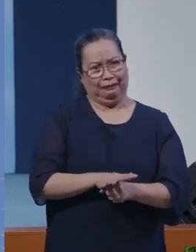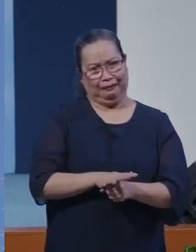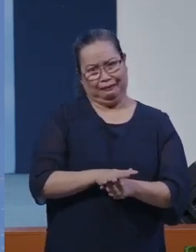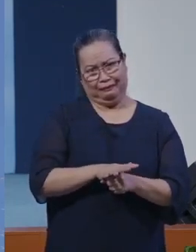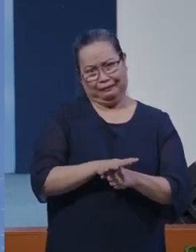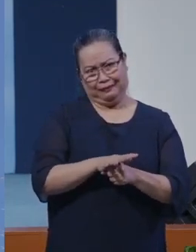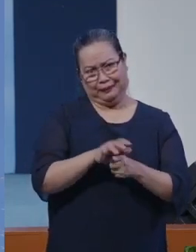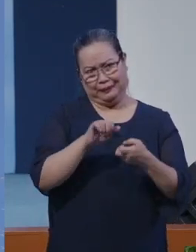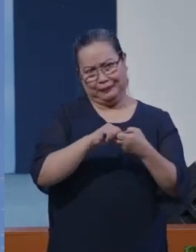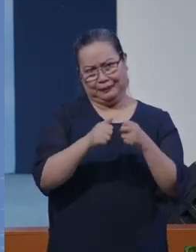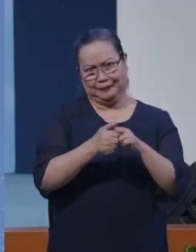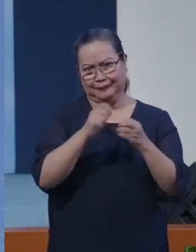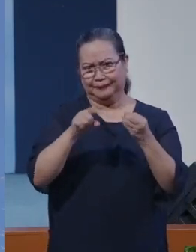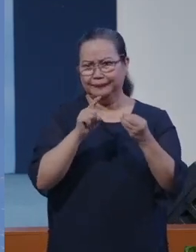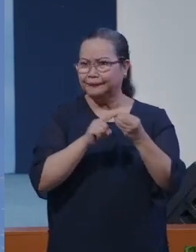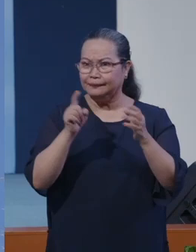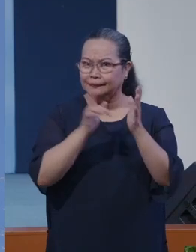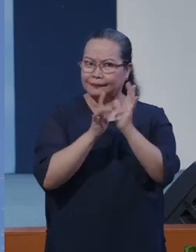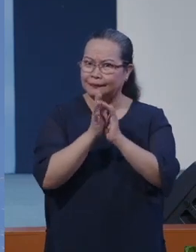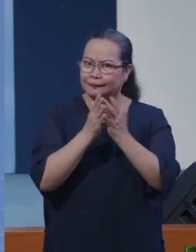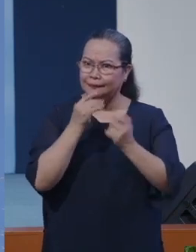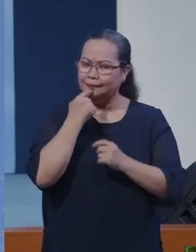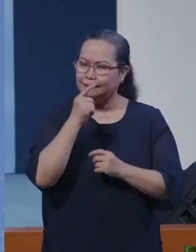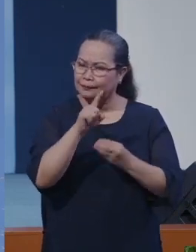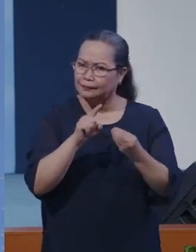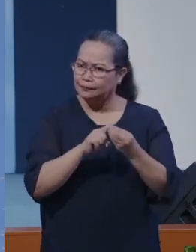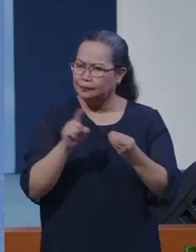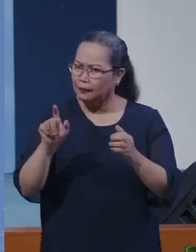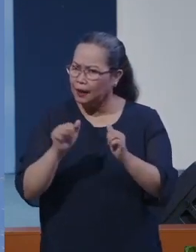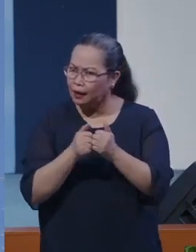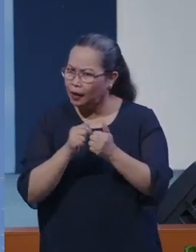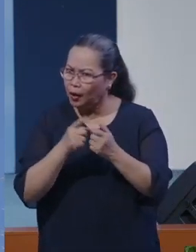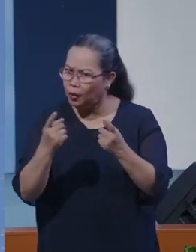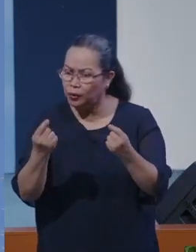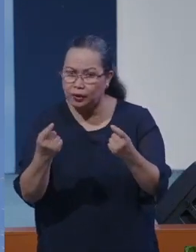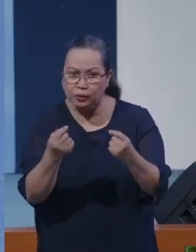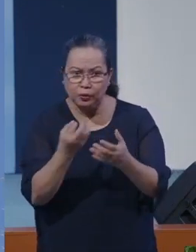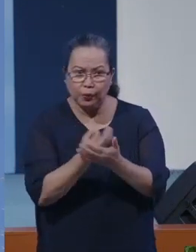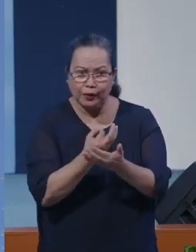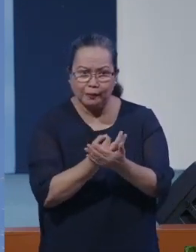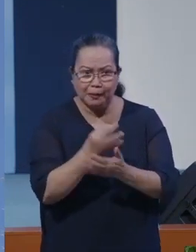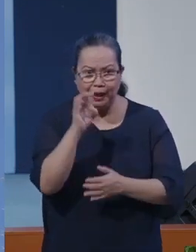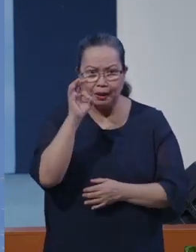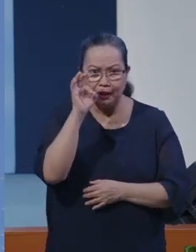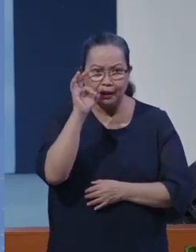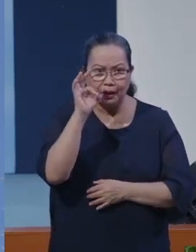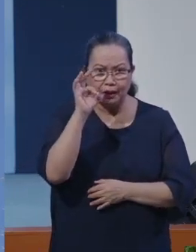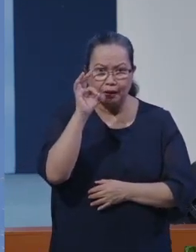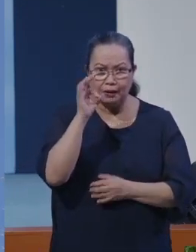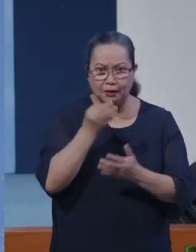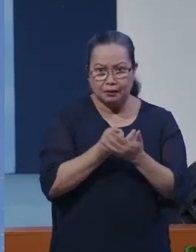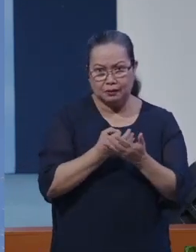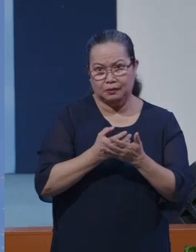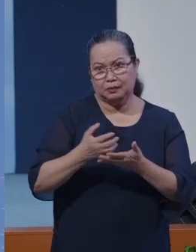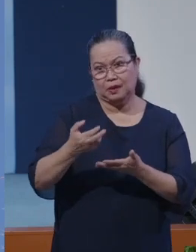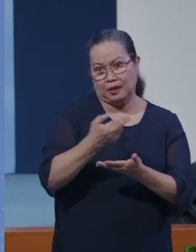Biblia tungkol sa kung paano ba natin talaga dapat hawakan ang ating mga